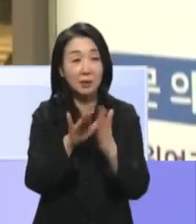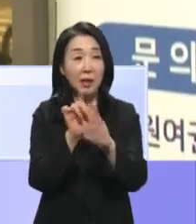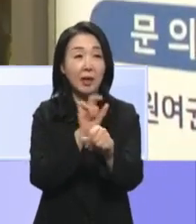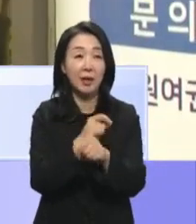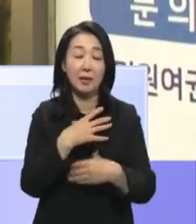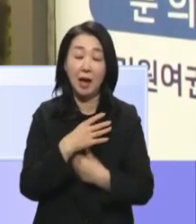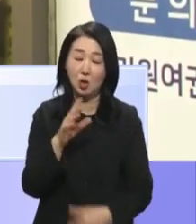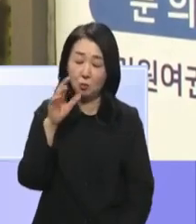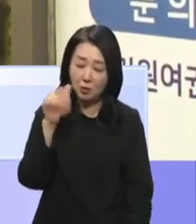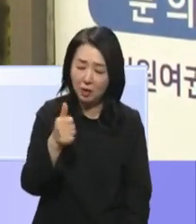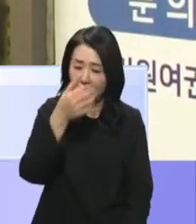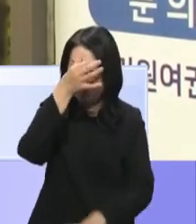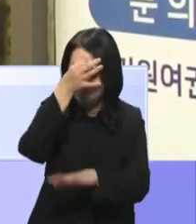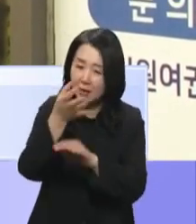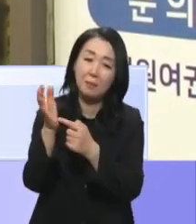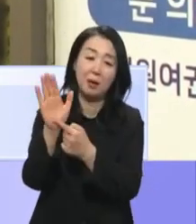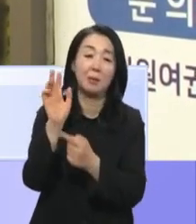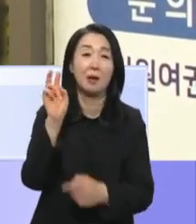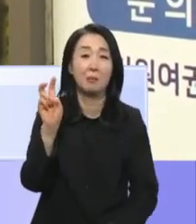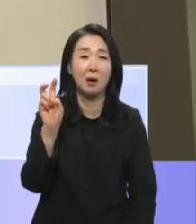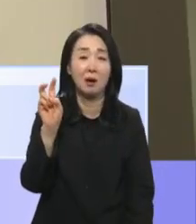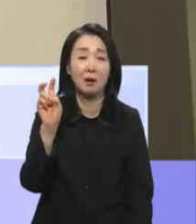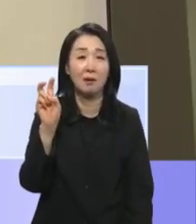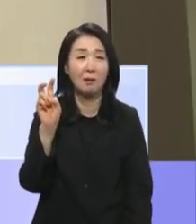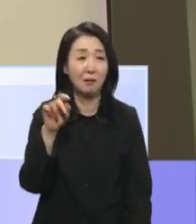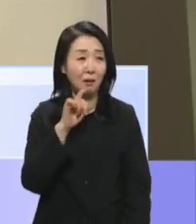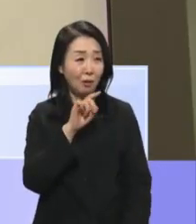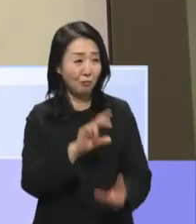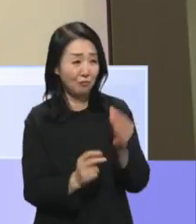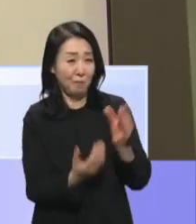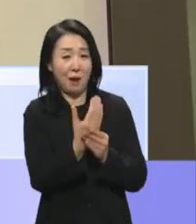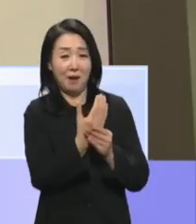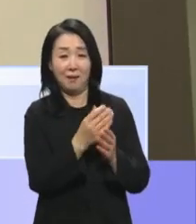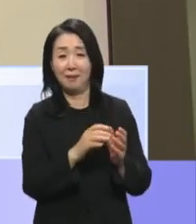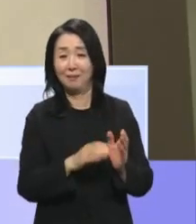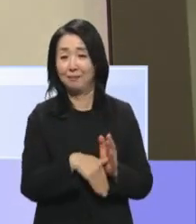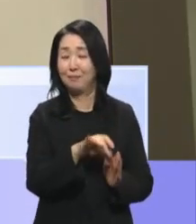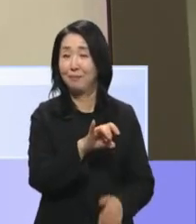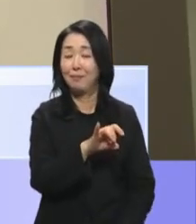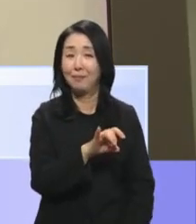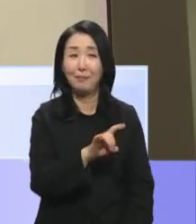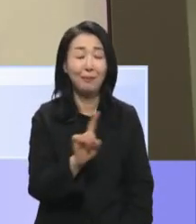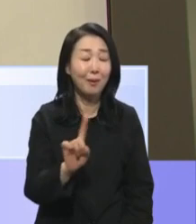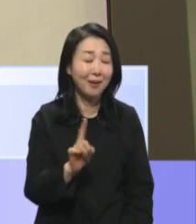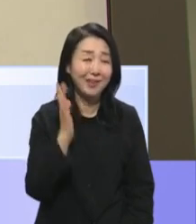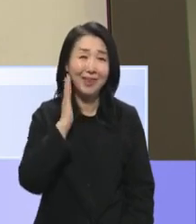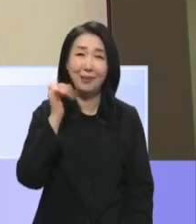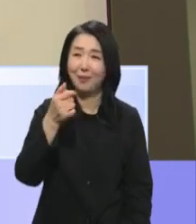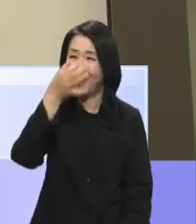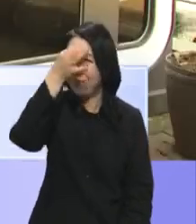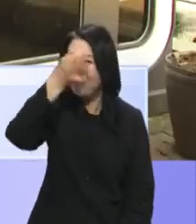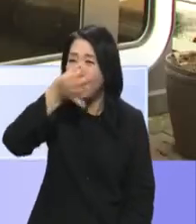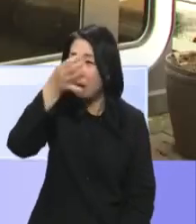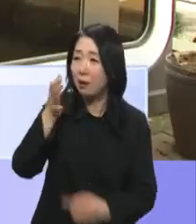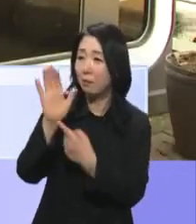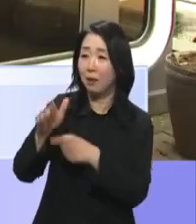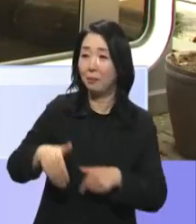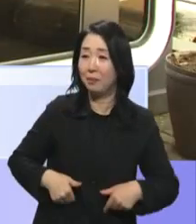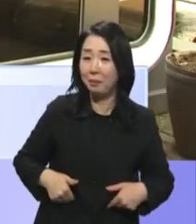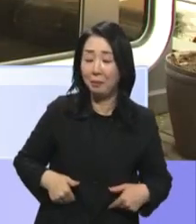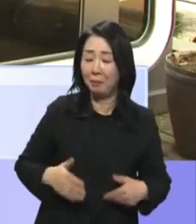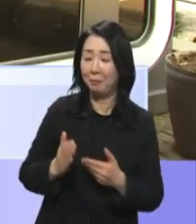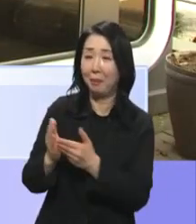유감의 표시가 있을 것입니다 근데 모든 그 상황이 발생했을 때마다 이건 다 대통령이 사과해야 된다라고 하면